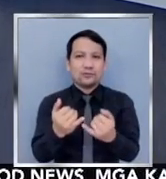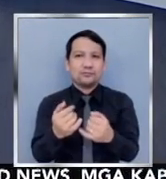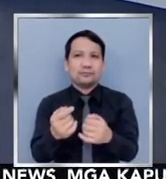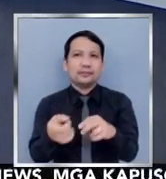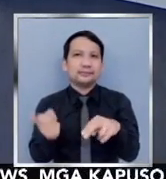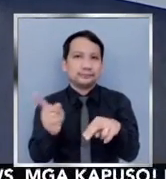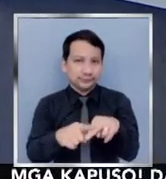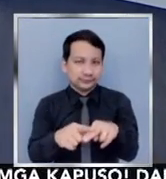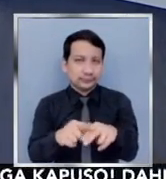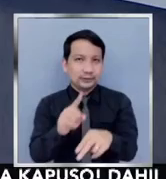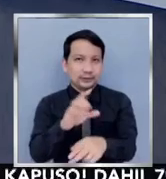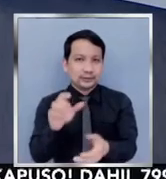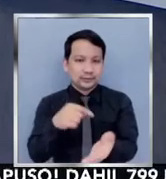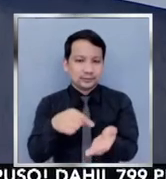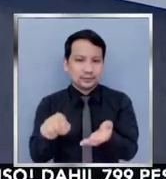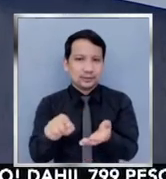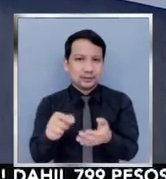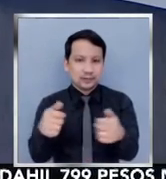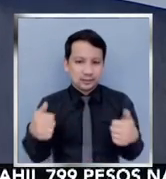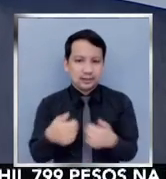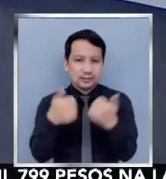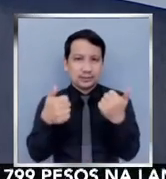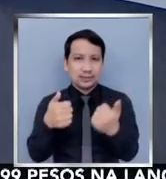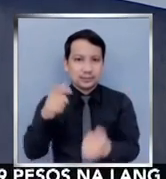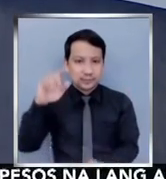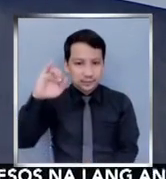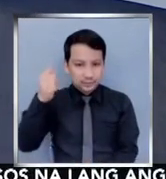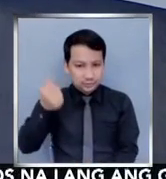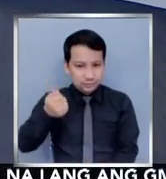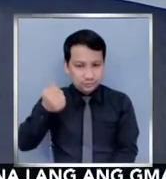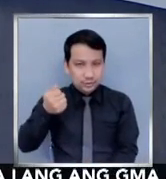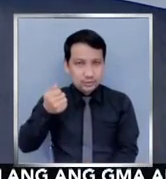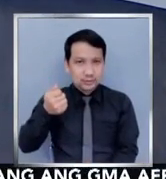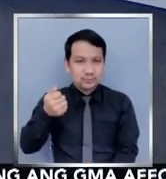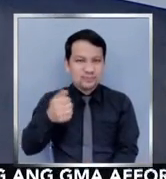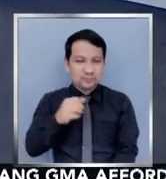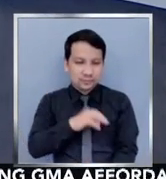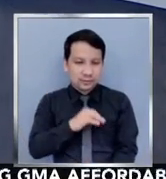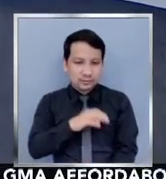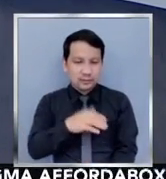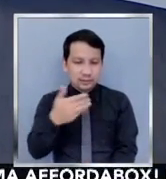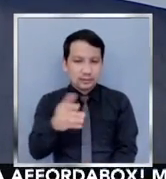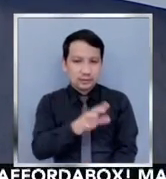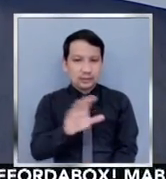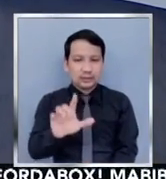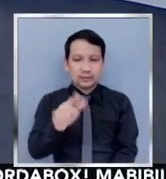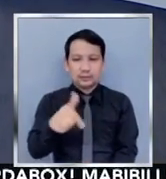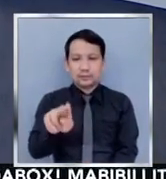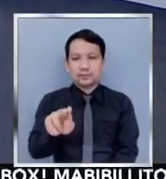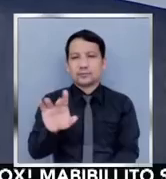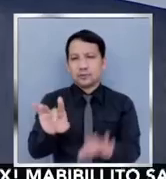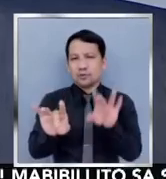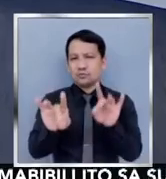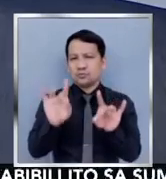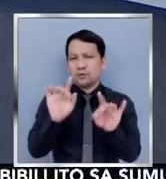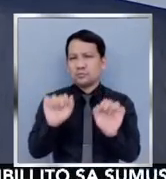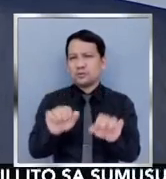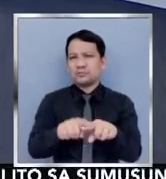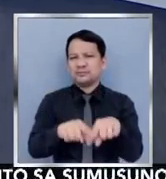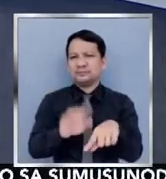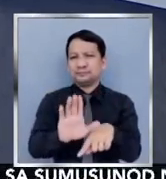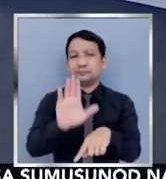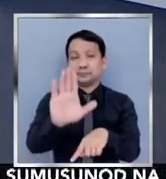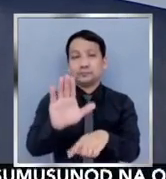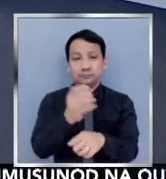sa accident insurance. Sabi ng kanilang lokal na pamahalaan, optional lang ito at para na rin sa